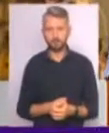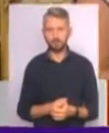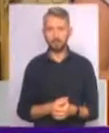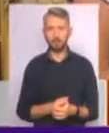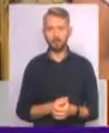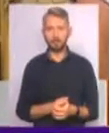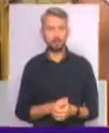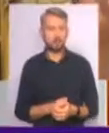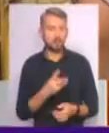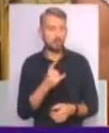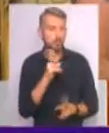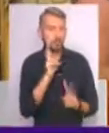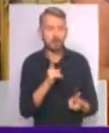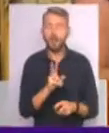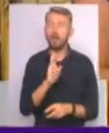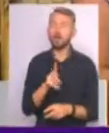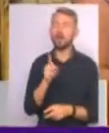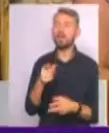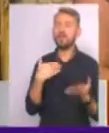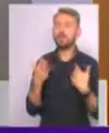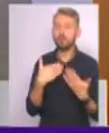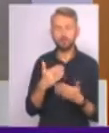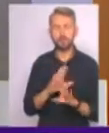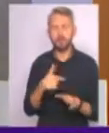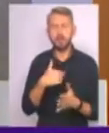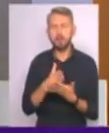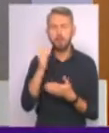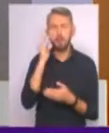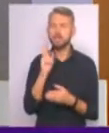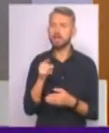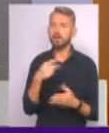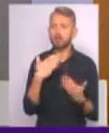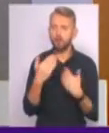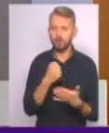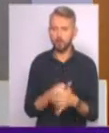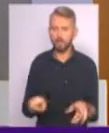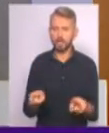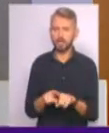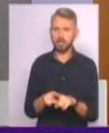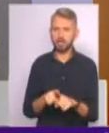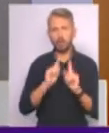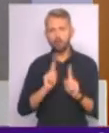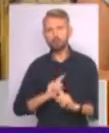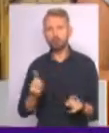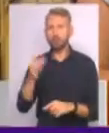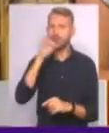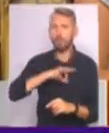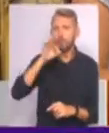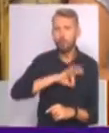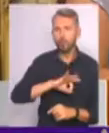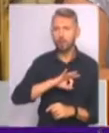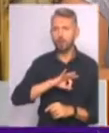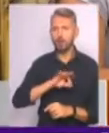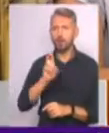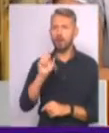використовуються. Не знаю, як это такой бизнес, наверное. Як ви відносите, я маю на увазі, як ви відноситесь до таких чудо-пігулок,